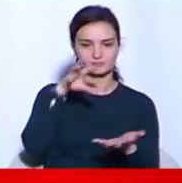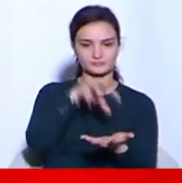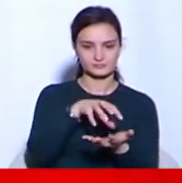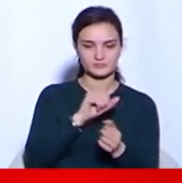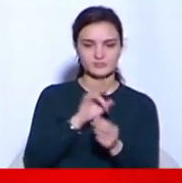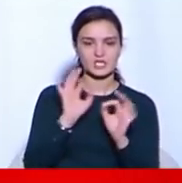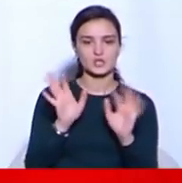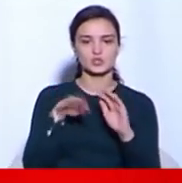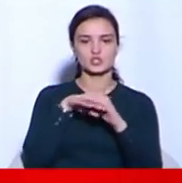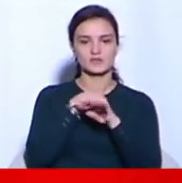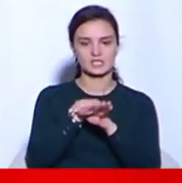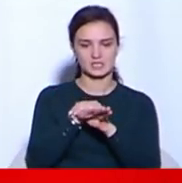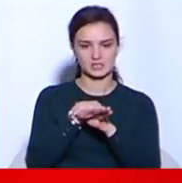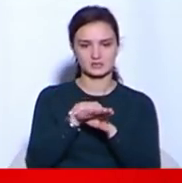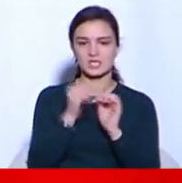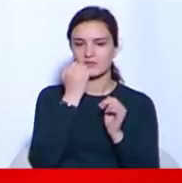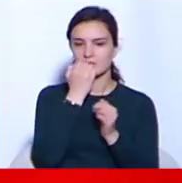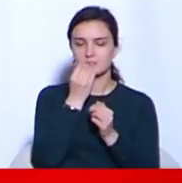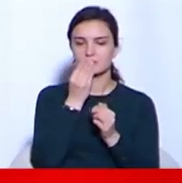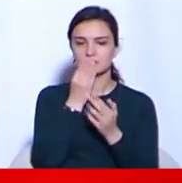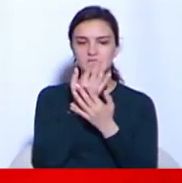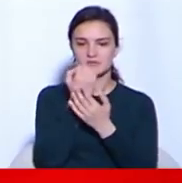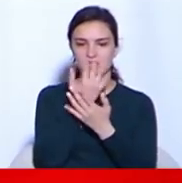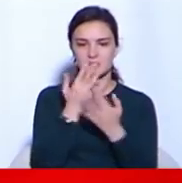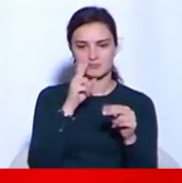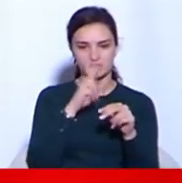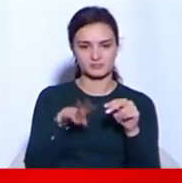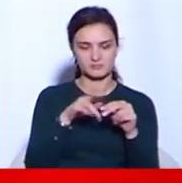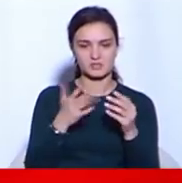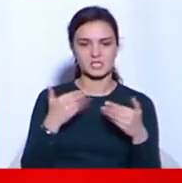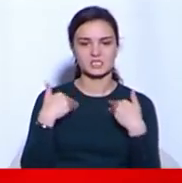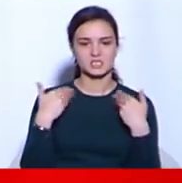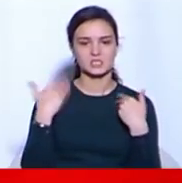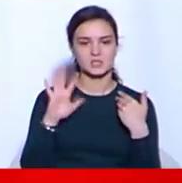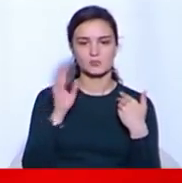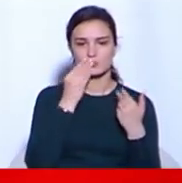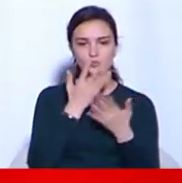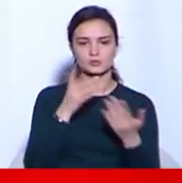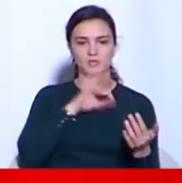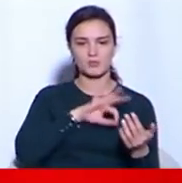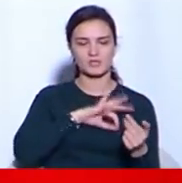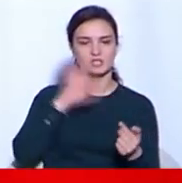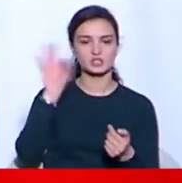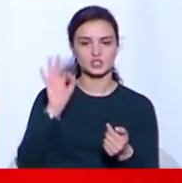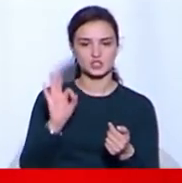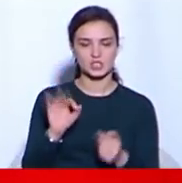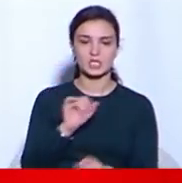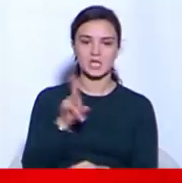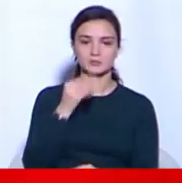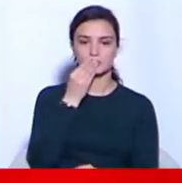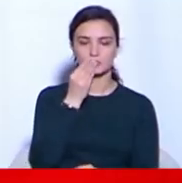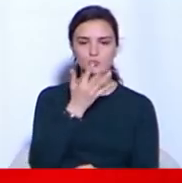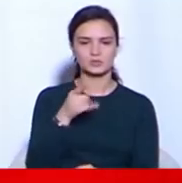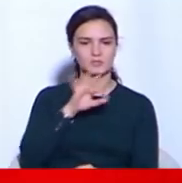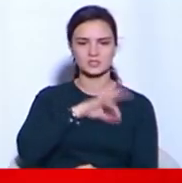არასწორად შევინახეთ და დავკარგეთ საკვები ნივთიერებები, მაგალითად არასასარგებლო პროდუქტები გამოვიყენეთ ხშირად, ან ეს